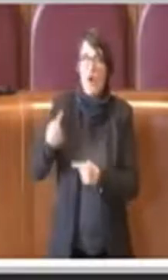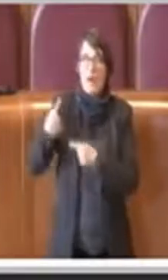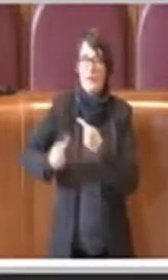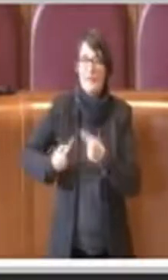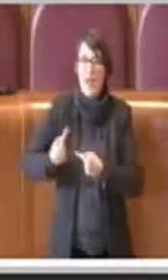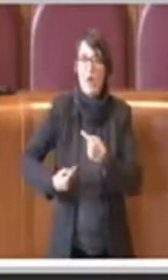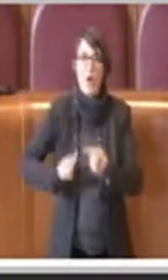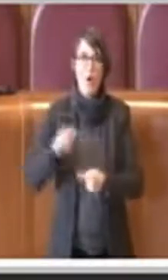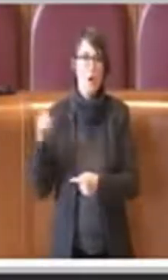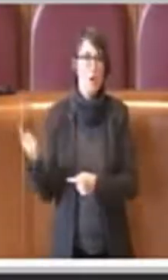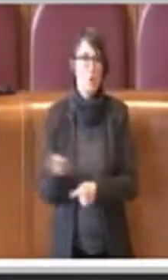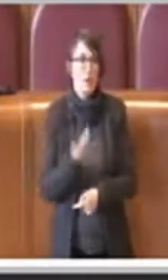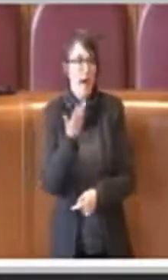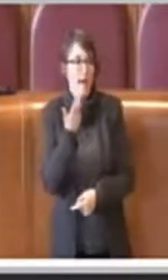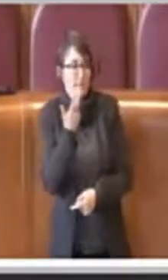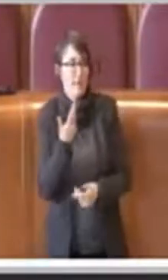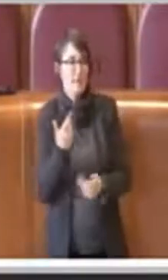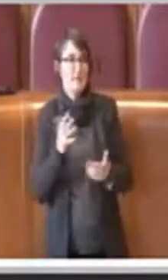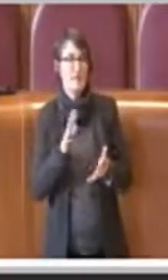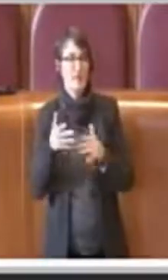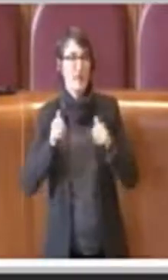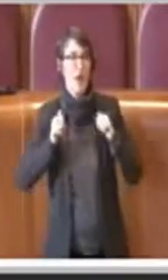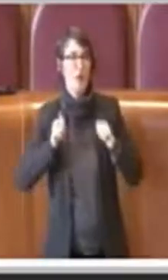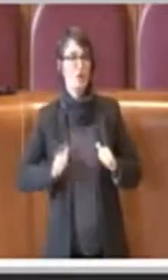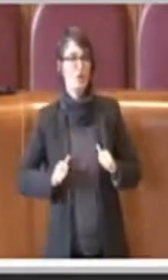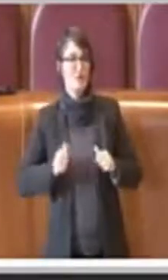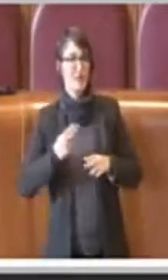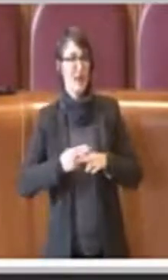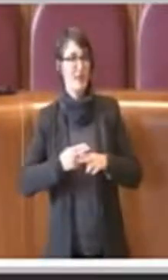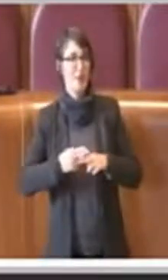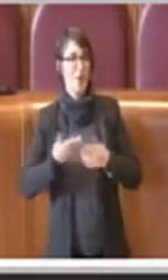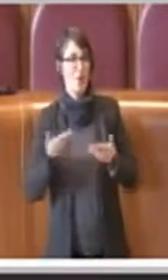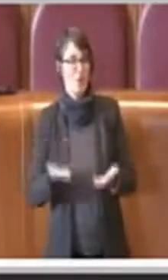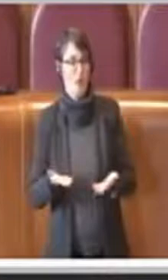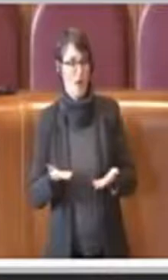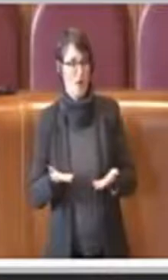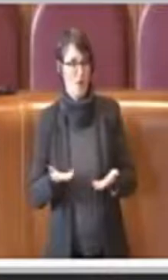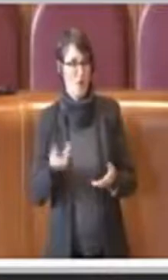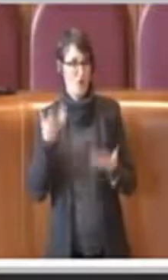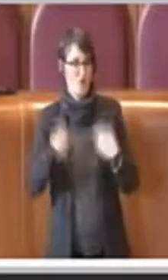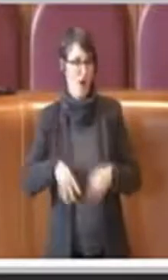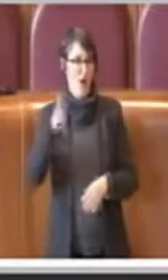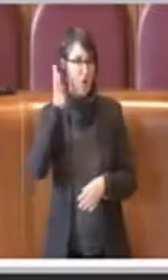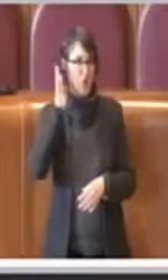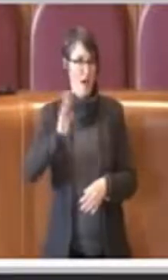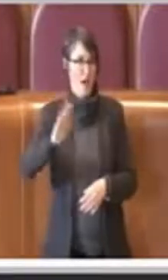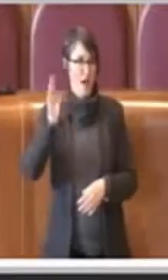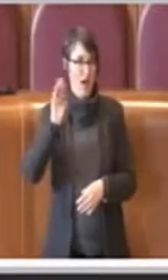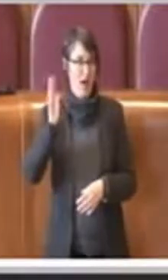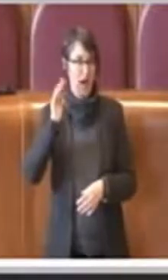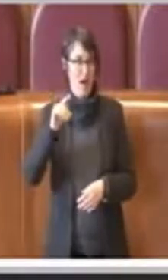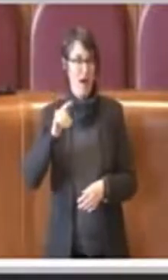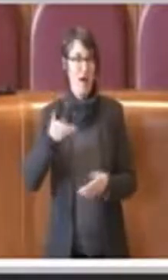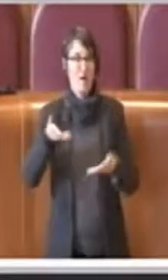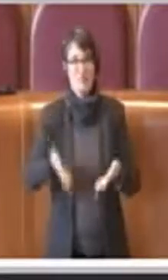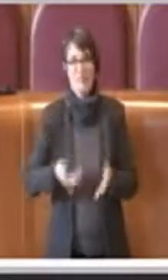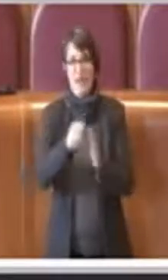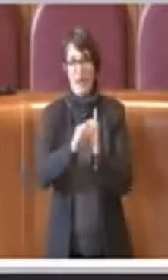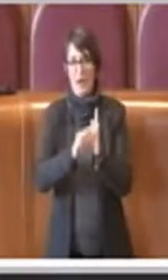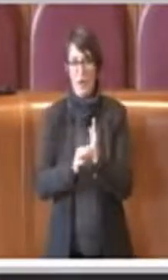che ancora oggi è ricordato come tale. Quindi dobbiamo restituire il livello di prestigio che gli